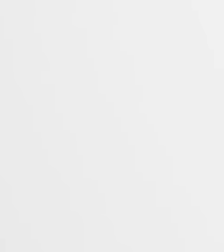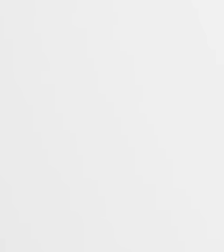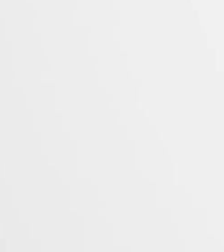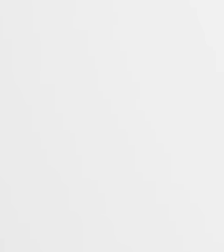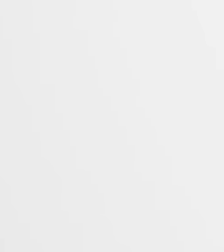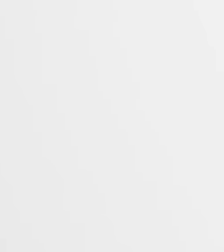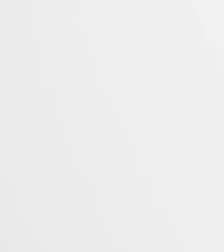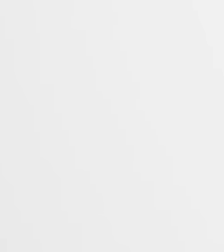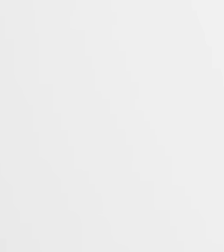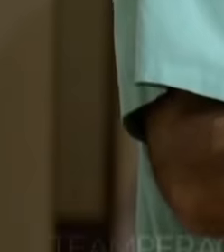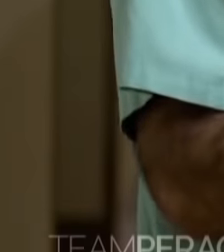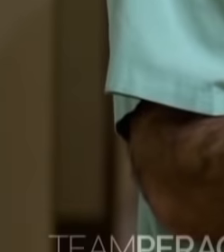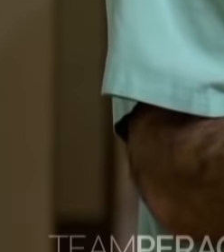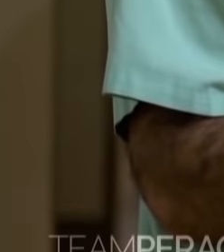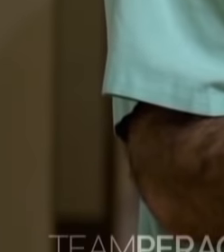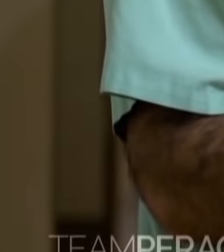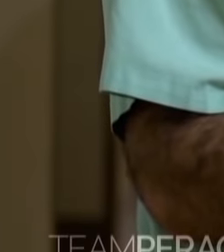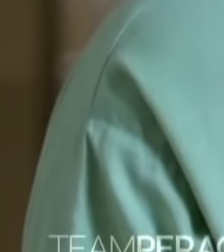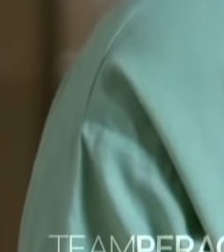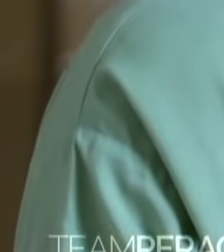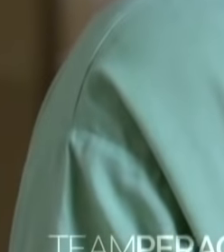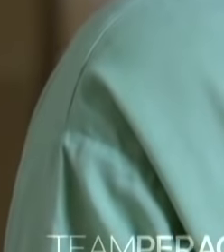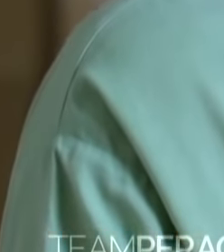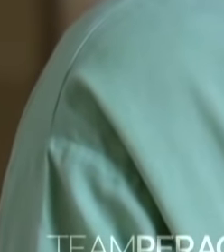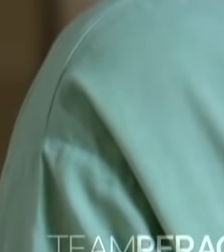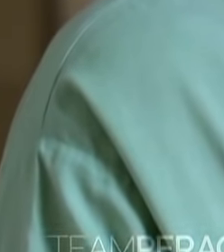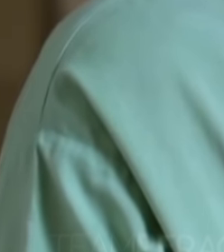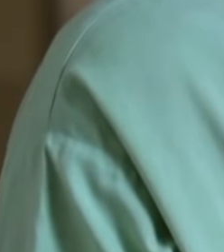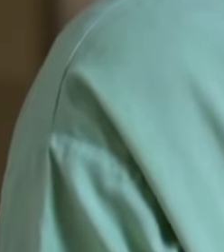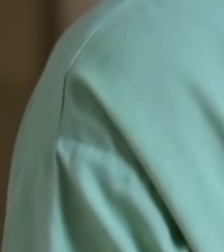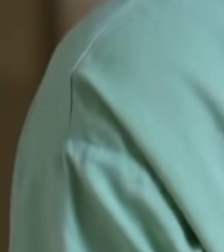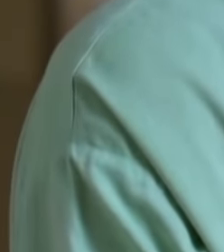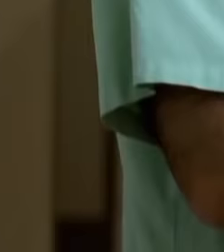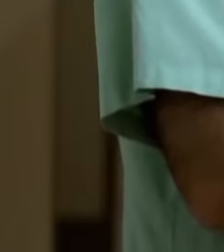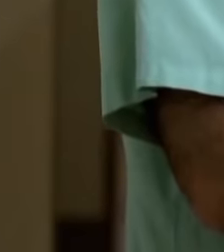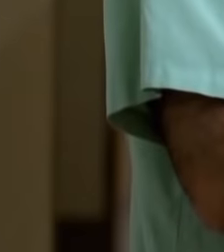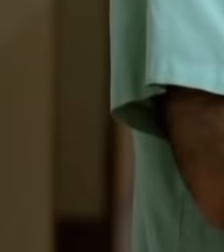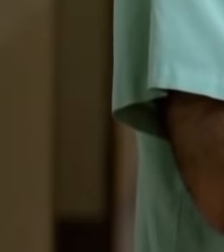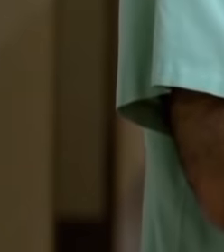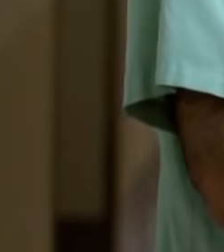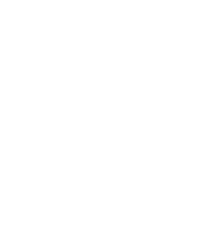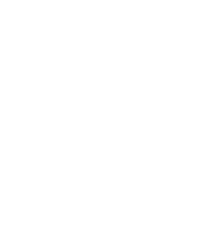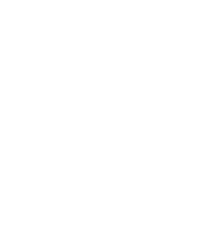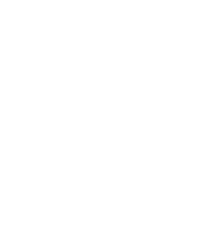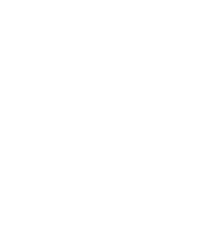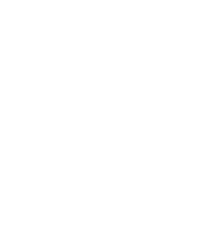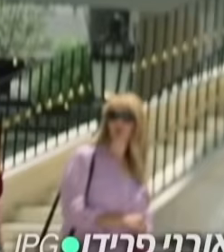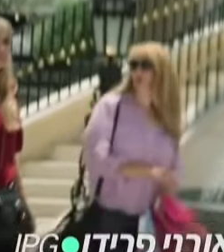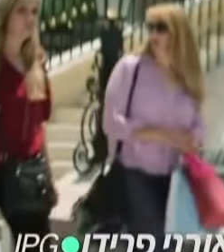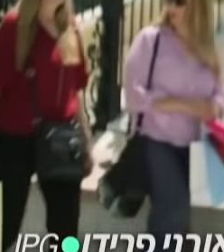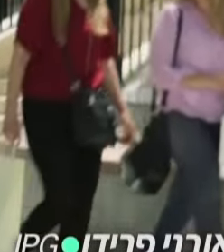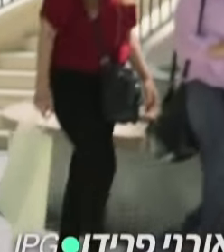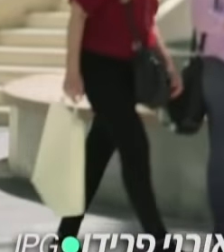התחזית בחסות. עברתם את גיל 60? יש חיסונים לדלקת ריאות, גם בביטוח המשלים, הרופא המטפל לרשותכם.